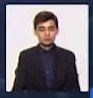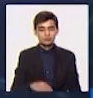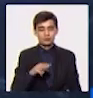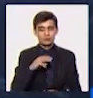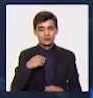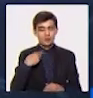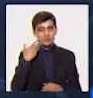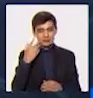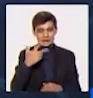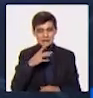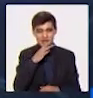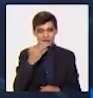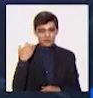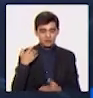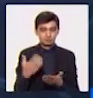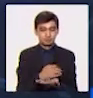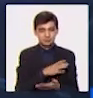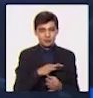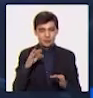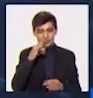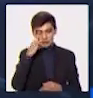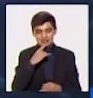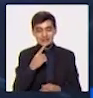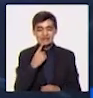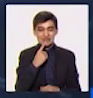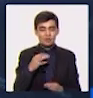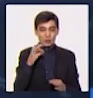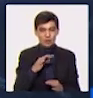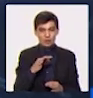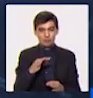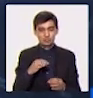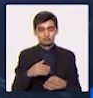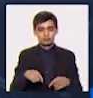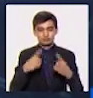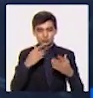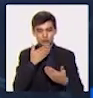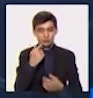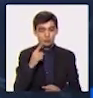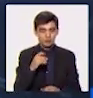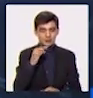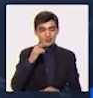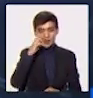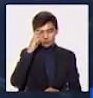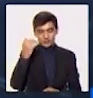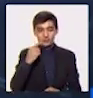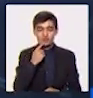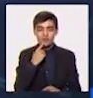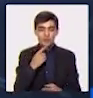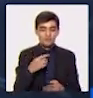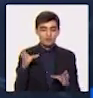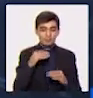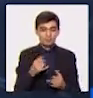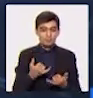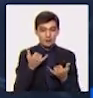Тәуелсіздік алғалы 30 жылға жуықтаса да, қазақ тілінің қадірі артпай отыр. Мемлекеттік тілге құрмет